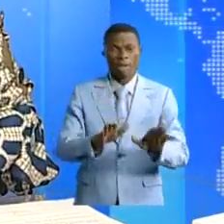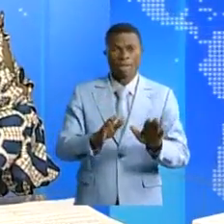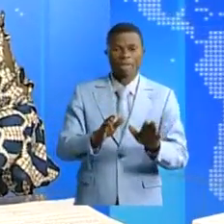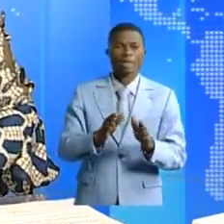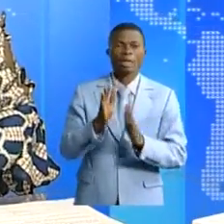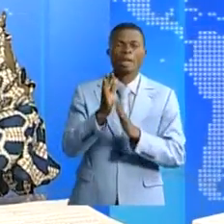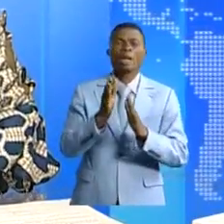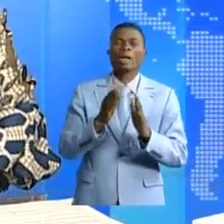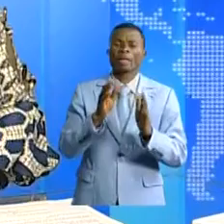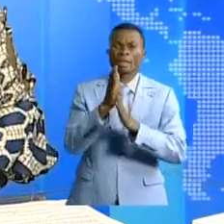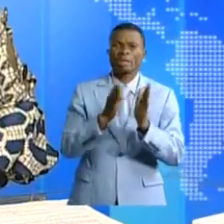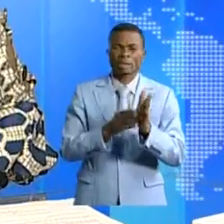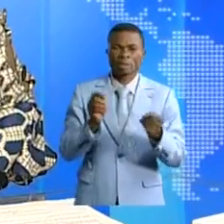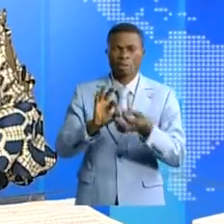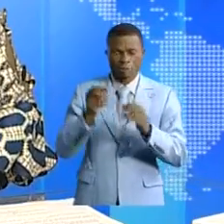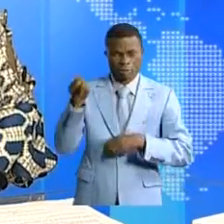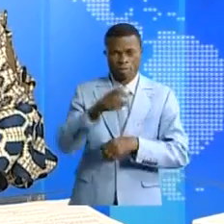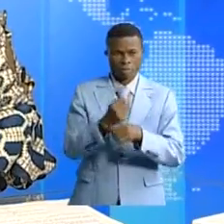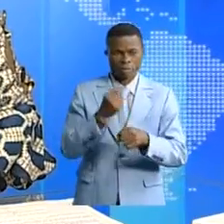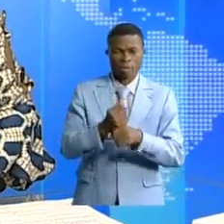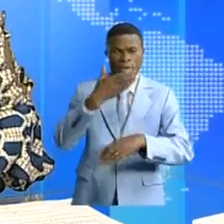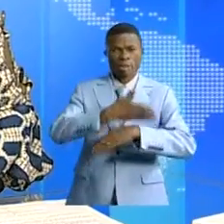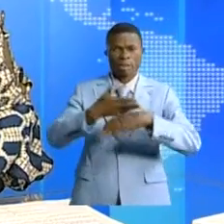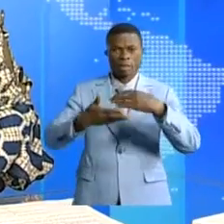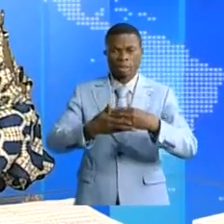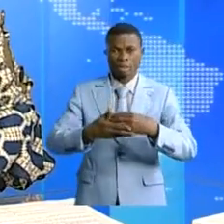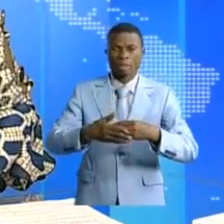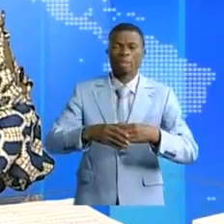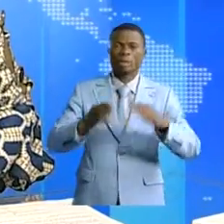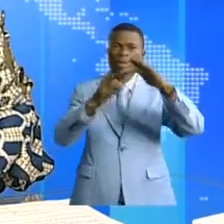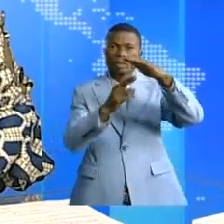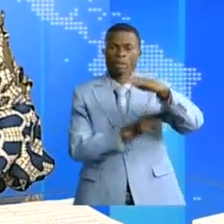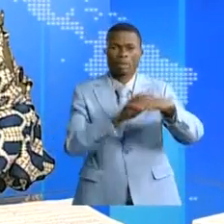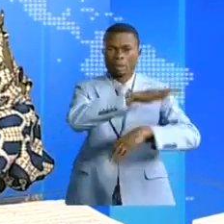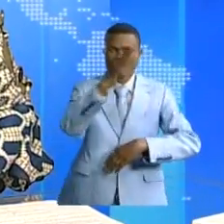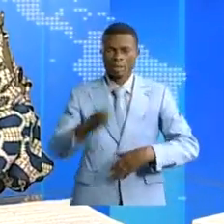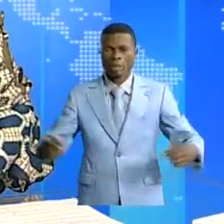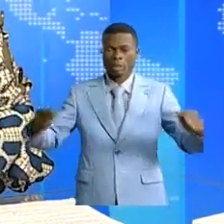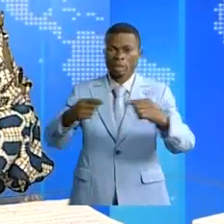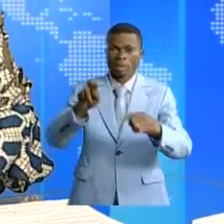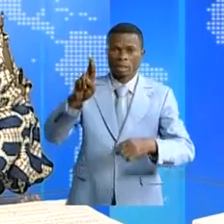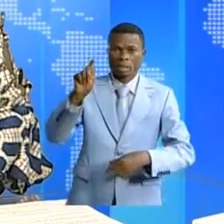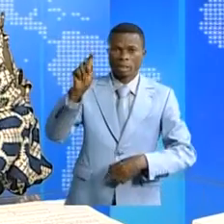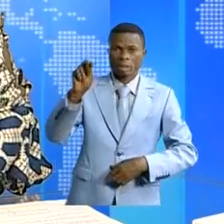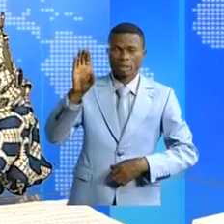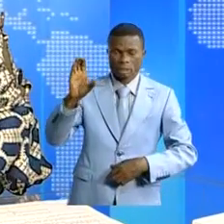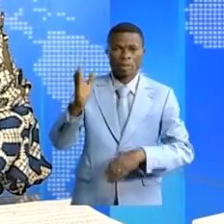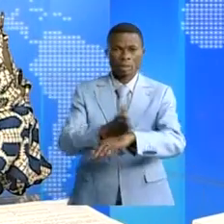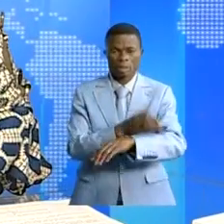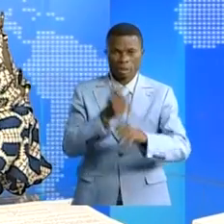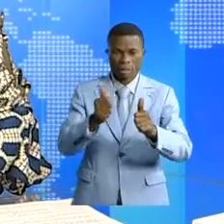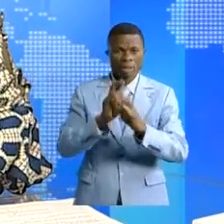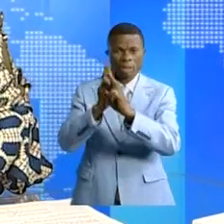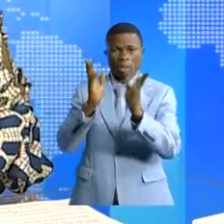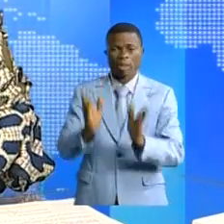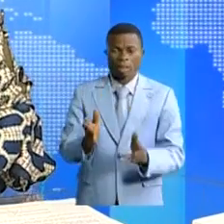titres. Les travaux de construction du saut de Mouton situé au croisement de la RTNC évoluent normalement. Nos reporters